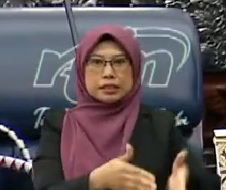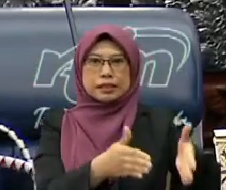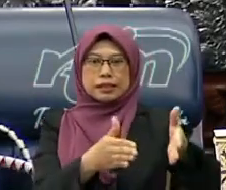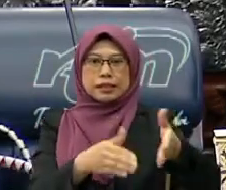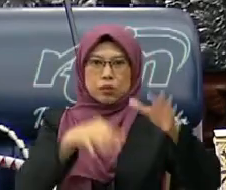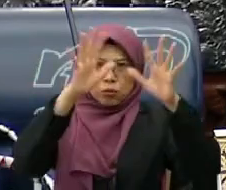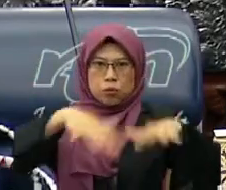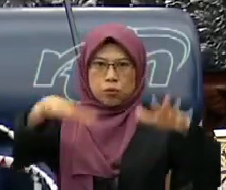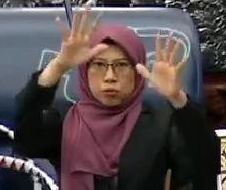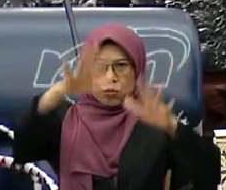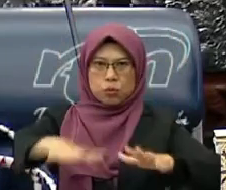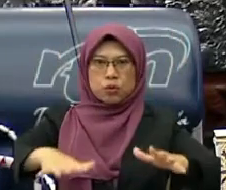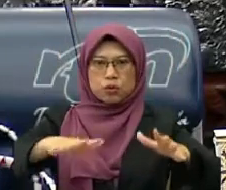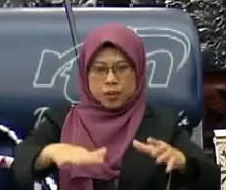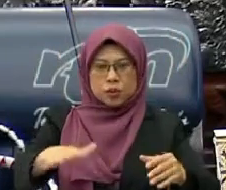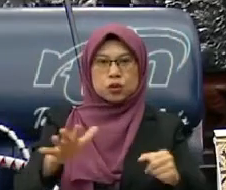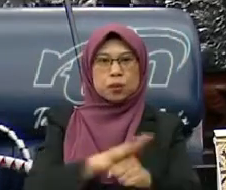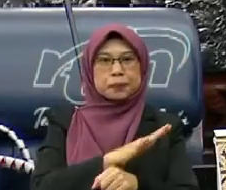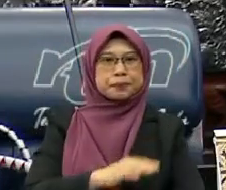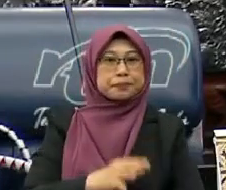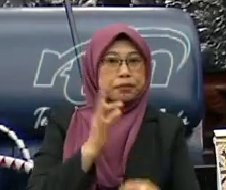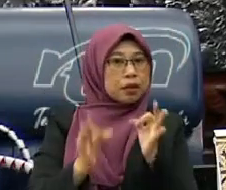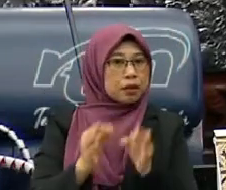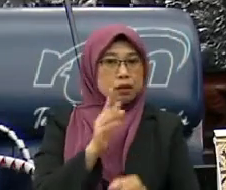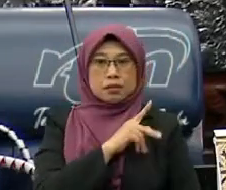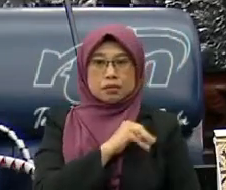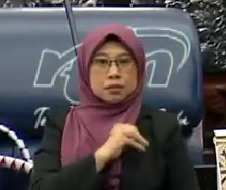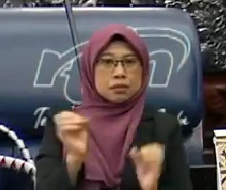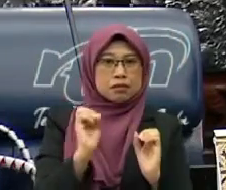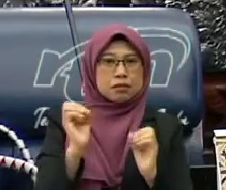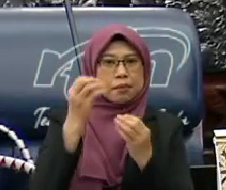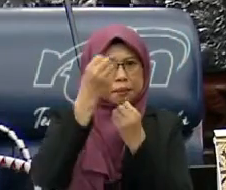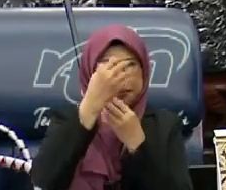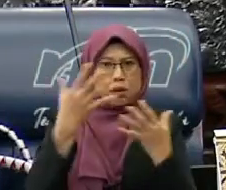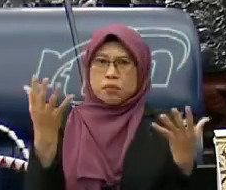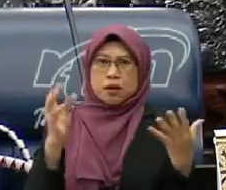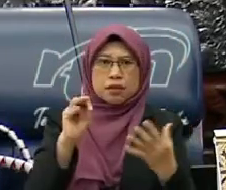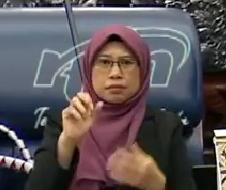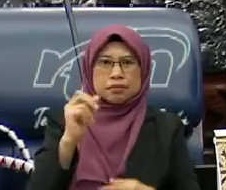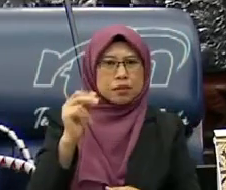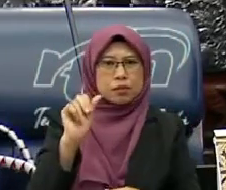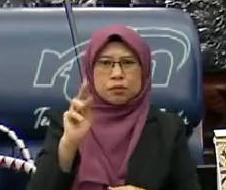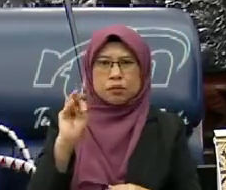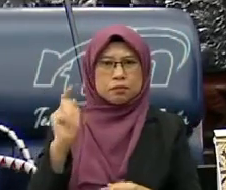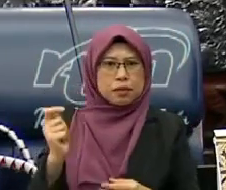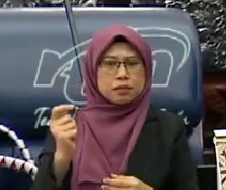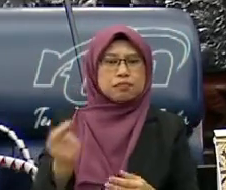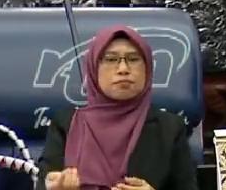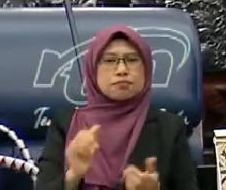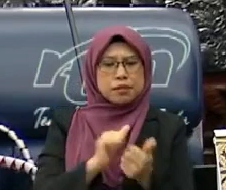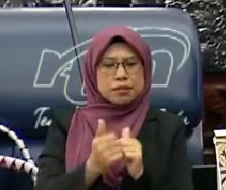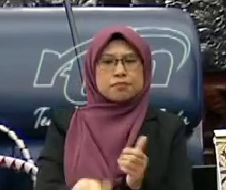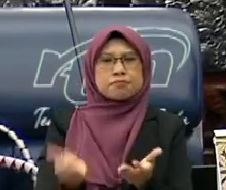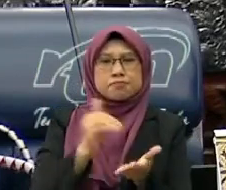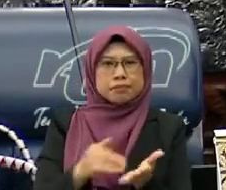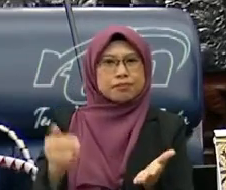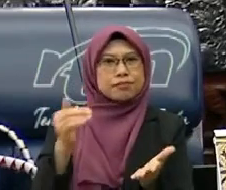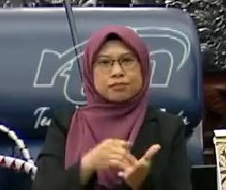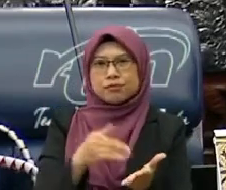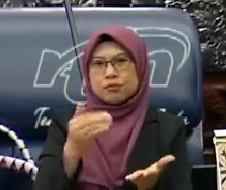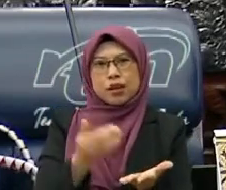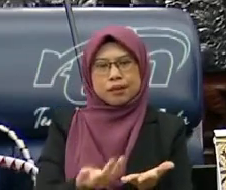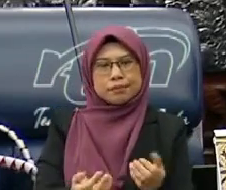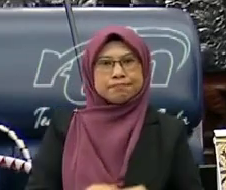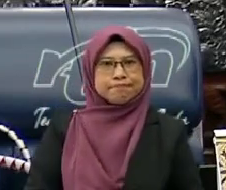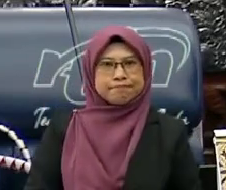hujan tersebut Jadi kalau Kementerian tidak ada data tersebut jadi masalah ini akan berulang tidak akan habis